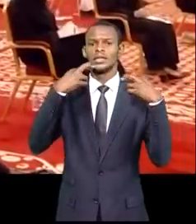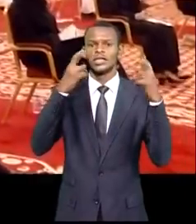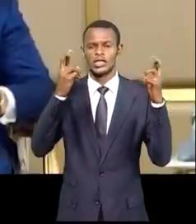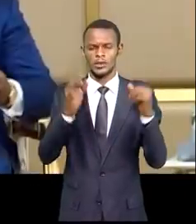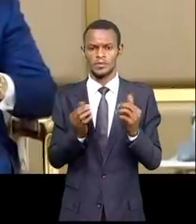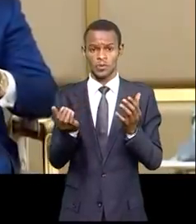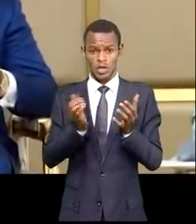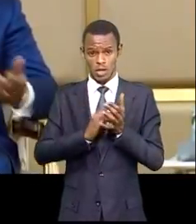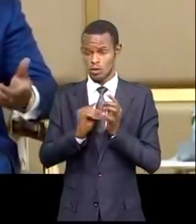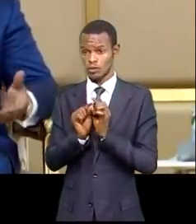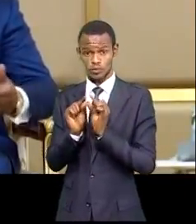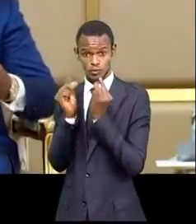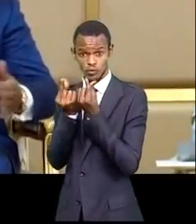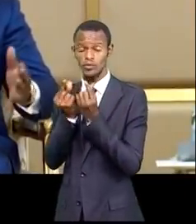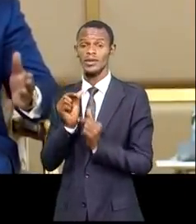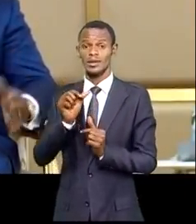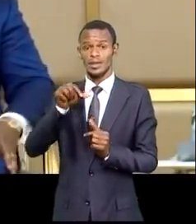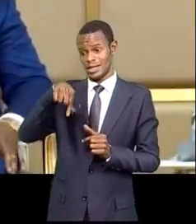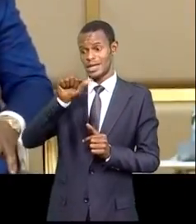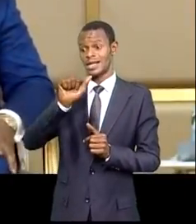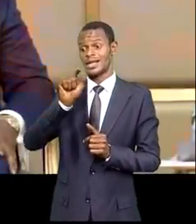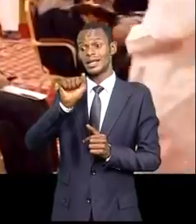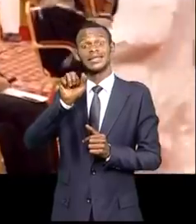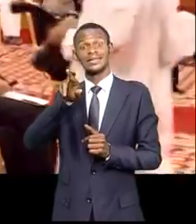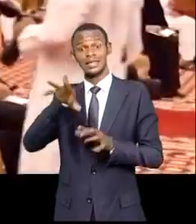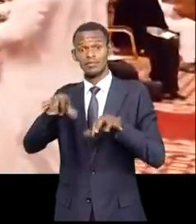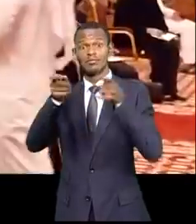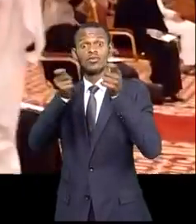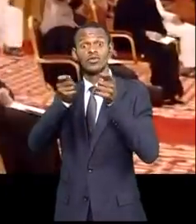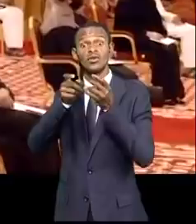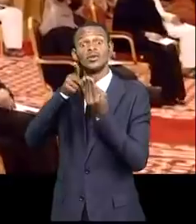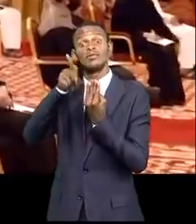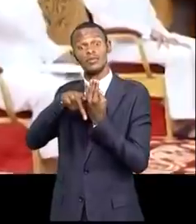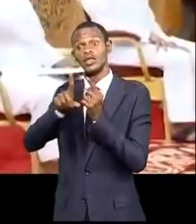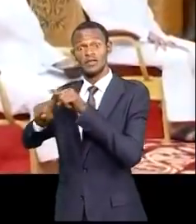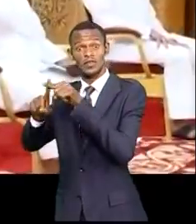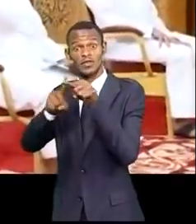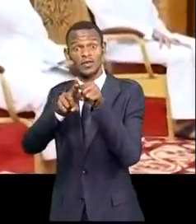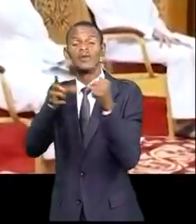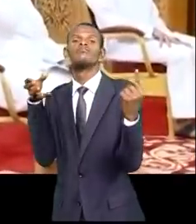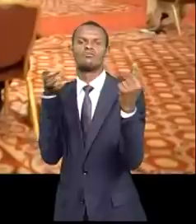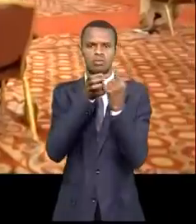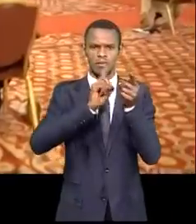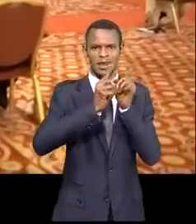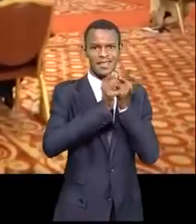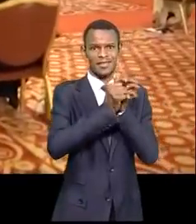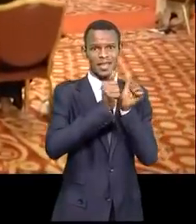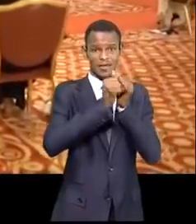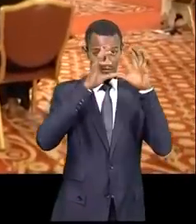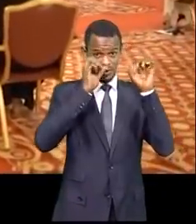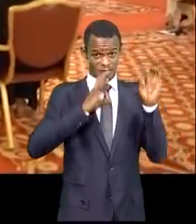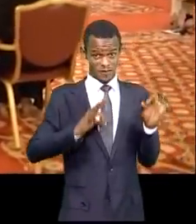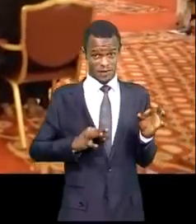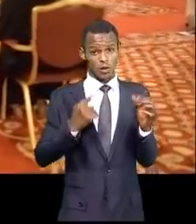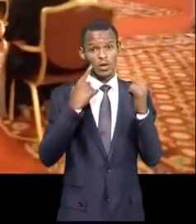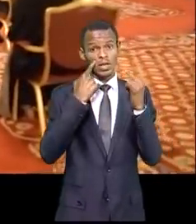du qatar leadership academy ont échangé avec le président de la république sur différents sujets notamment la qu'ovide le président en exercice de l'union africaine